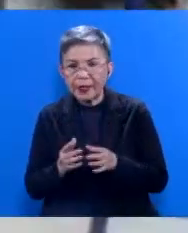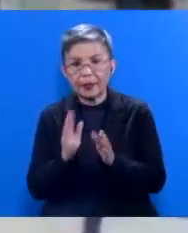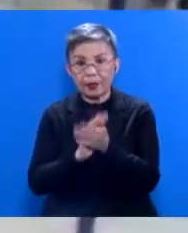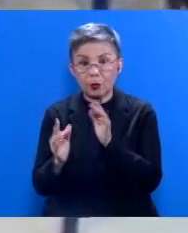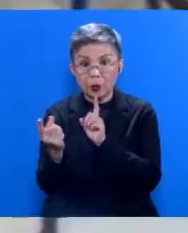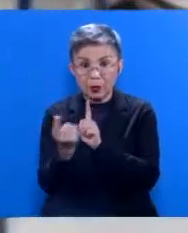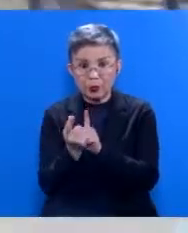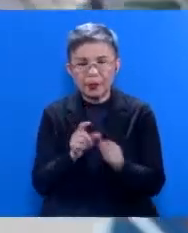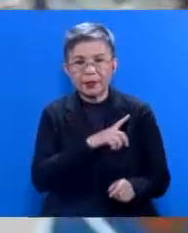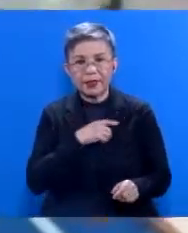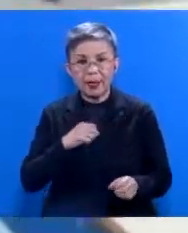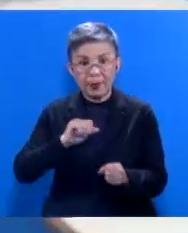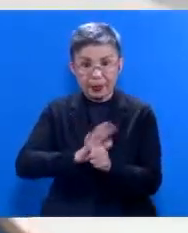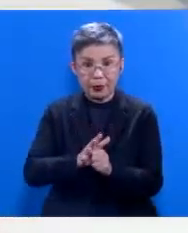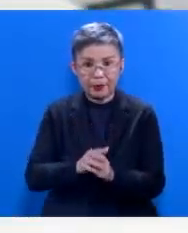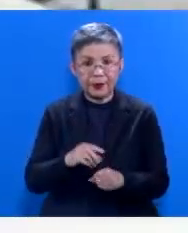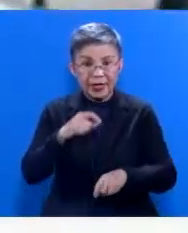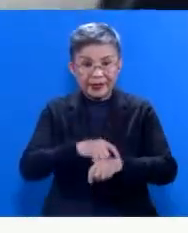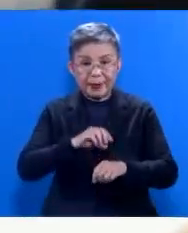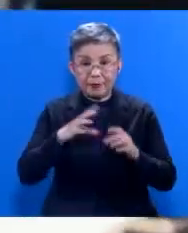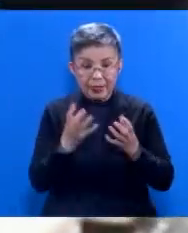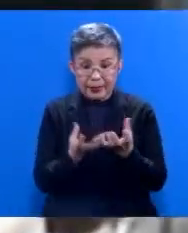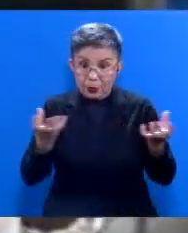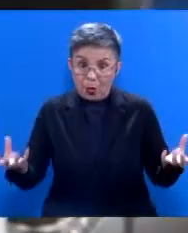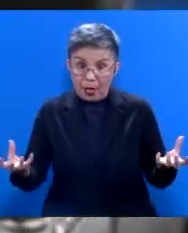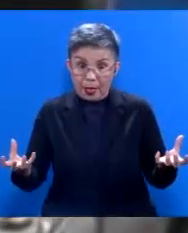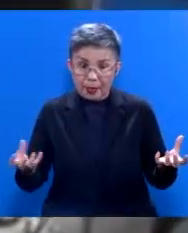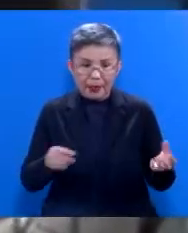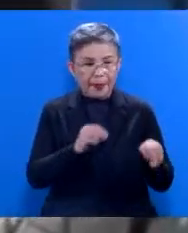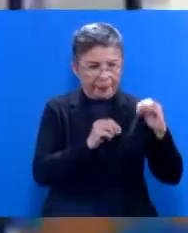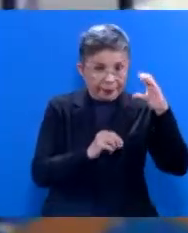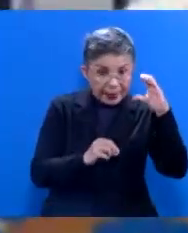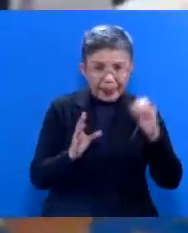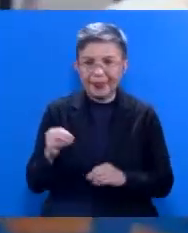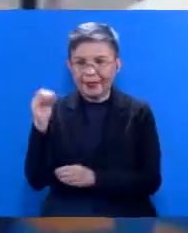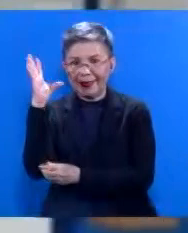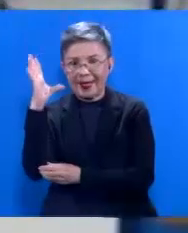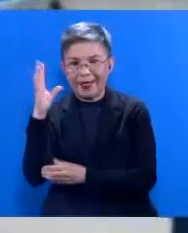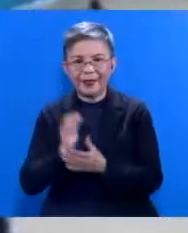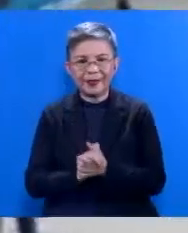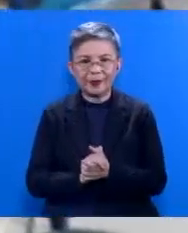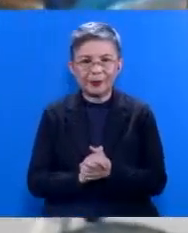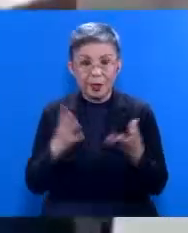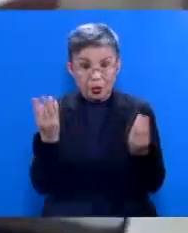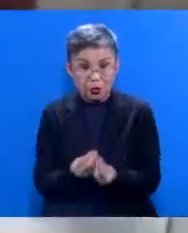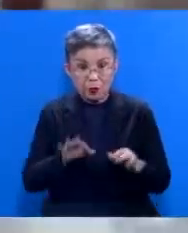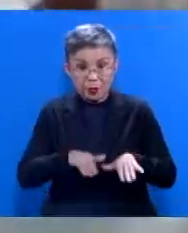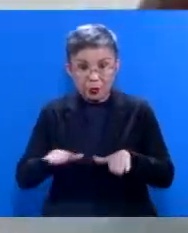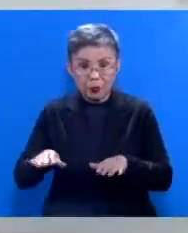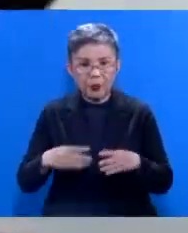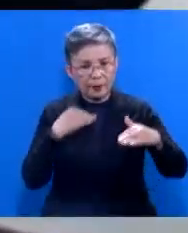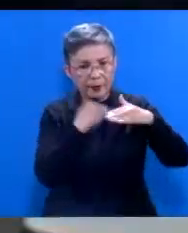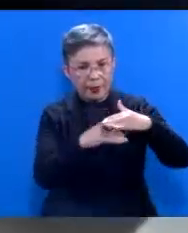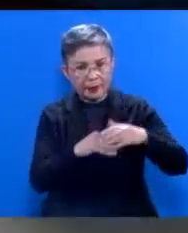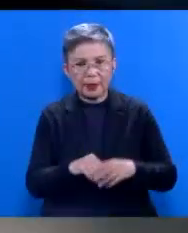masa pandemi. Jam belajar dibagi 2 shift, pagi dan siang. Jumlah siswa setiap kelas juga